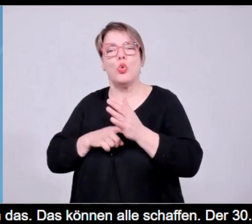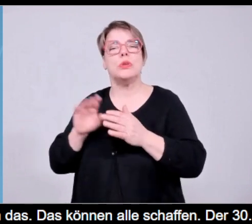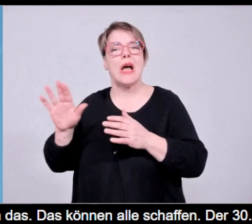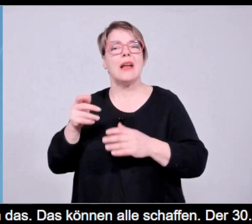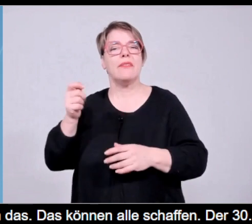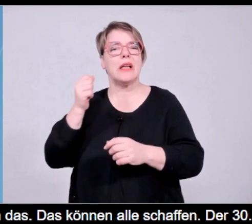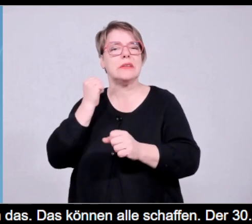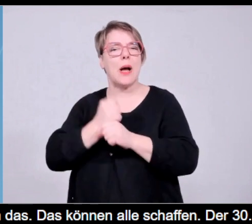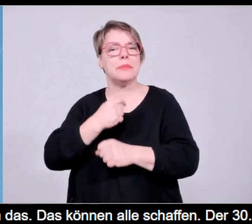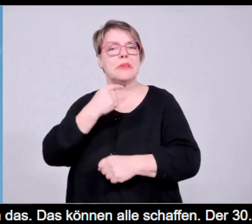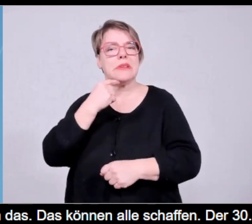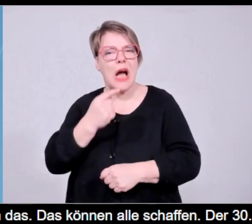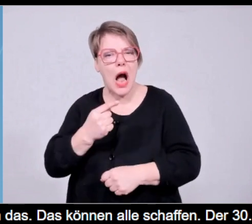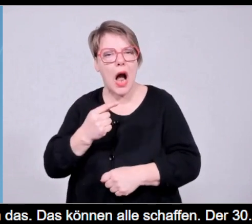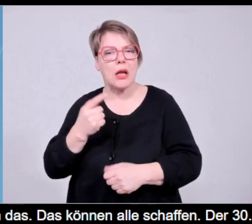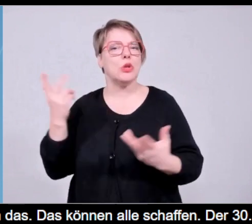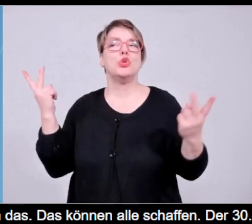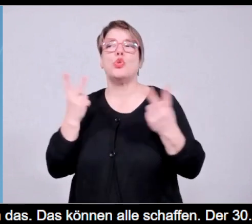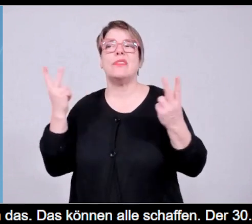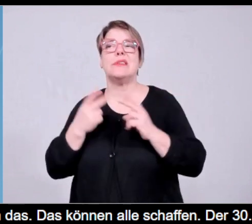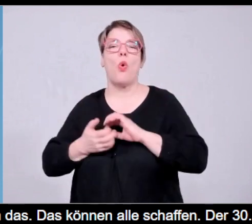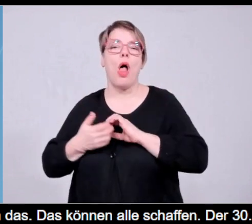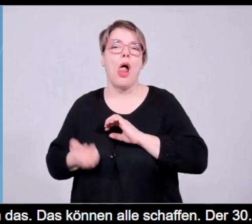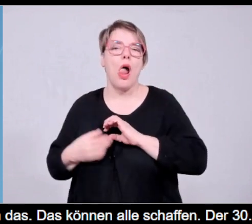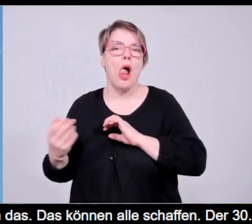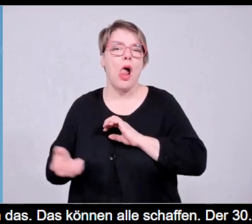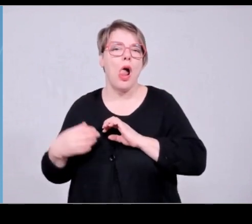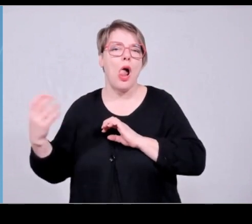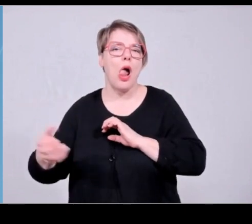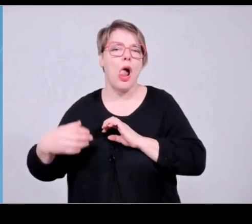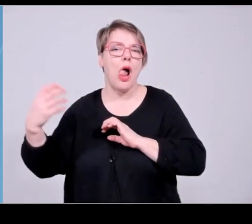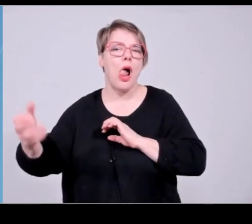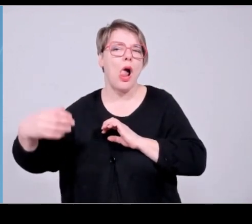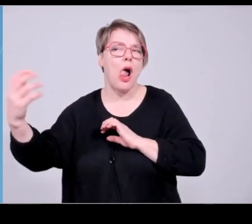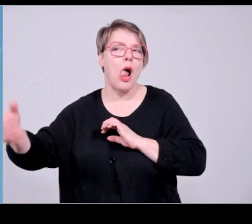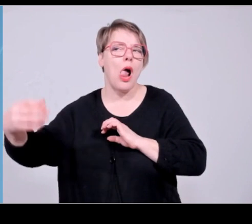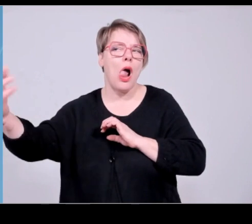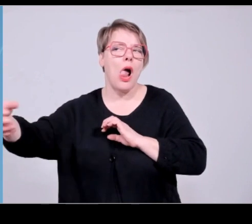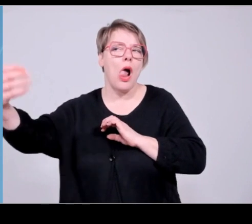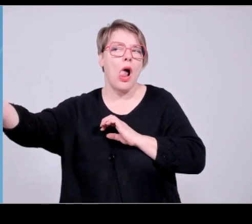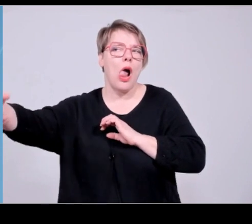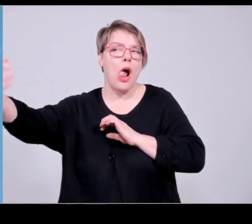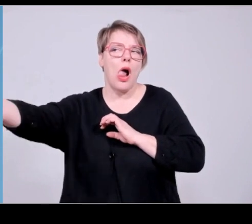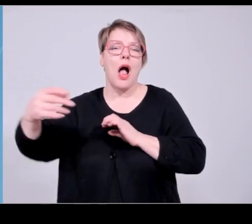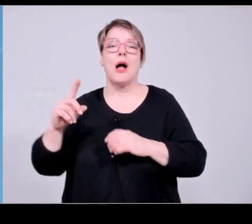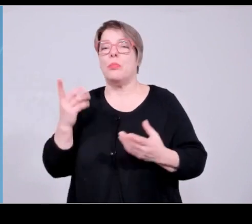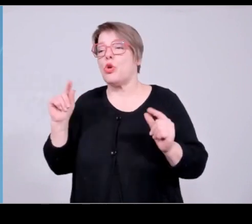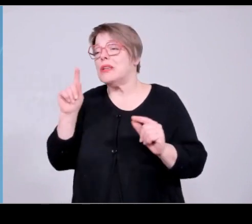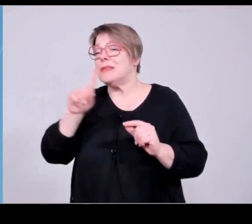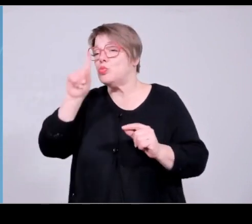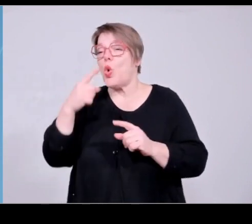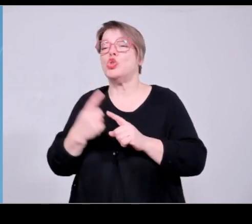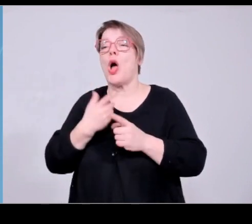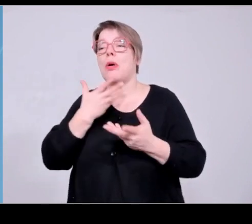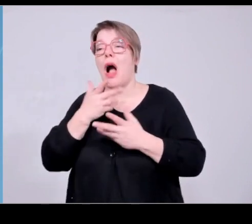Also von diesen 4,3 Millionen sind schon weit über eine Million verbeschieden. So ist das nicht. Da wird schon sehr, sehr intensiv